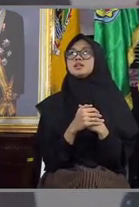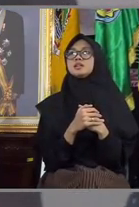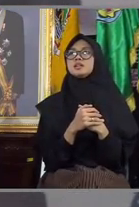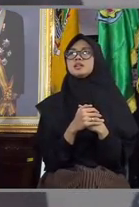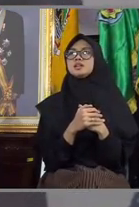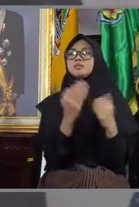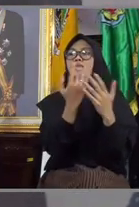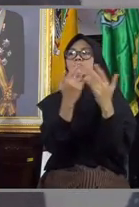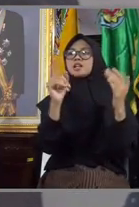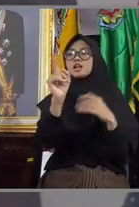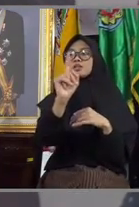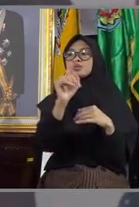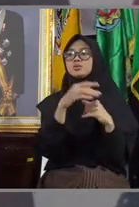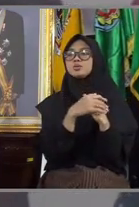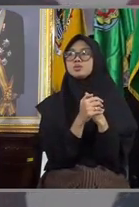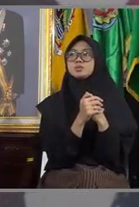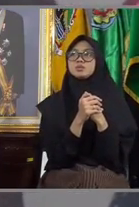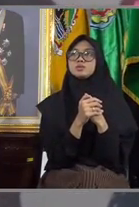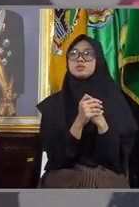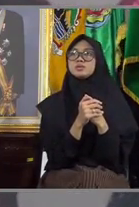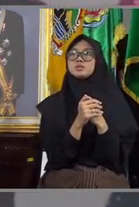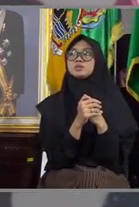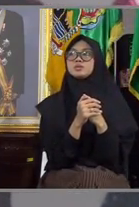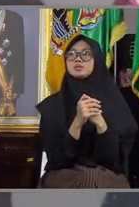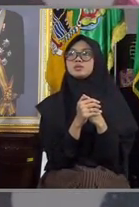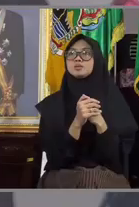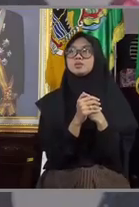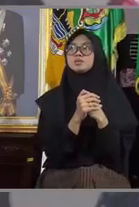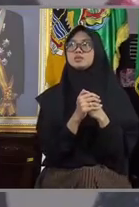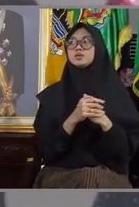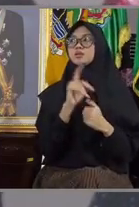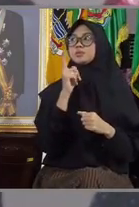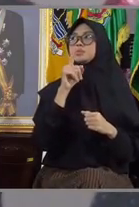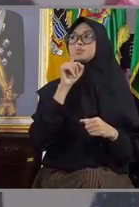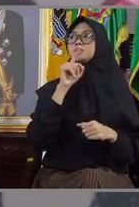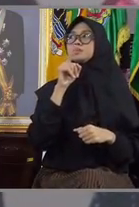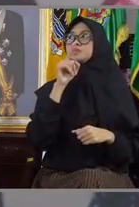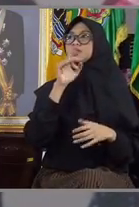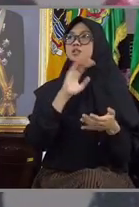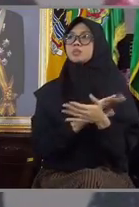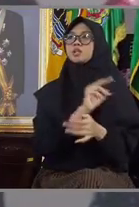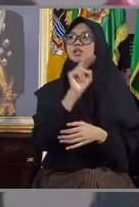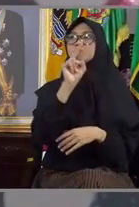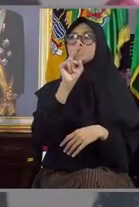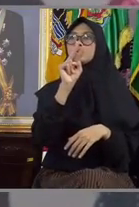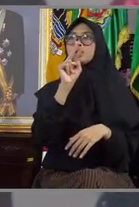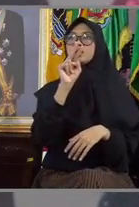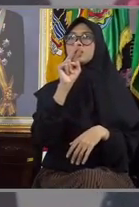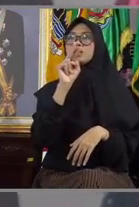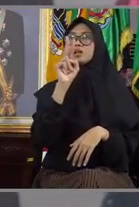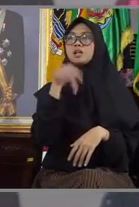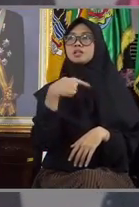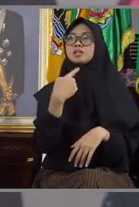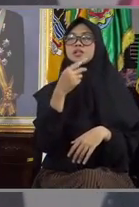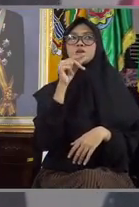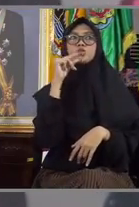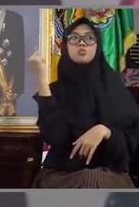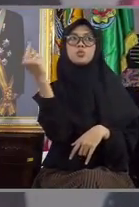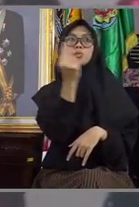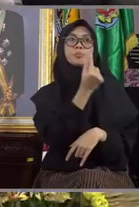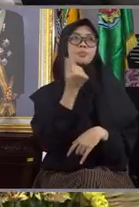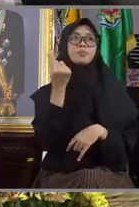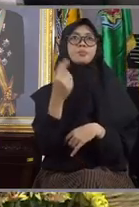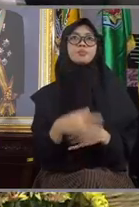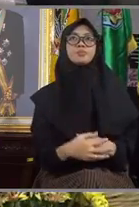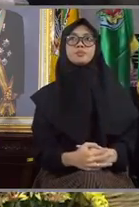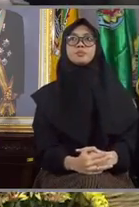Dari masyarakat dulu, Mbak. Tadi oh, masyarakat kan ini kelompok dulu. Afirmasi. Okay. Okay. Saya kasih kesempatan dua dari masyarakat yang sifatnya umum. Dua ya, Pak? Dua. Dua aja. Okay.